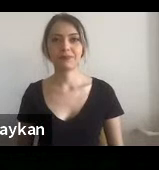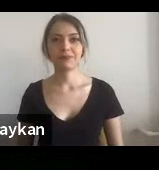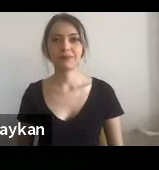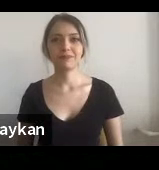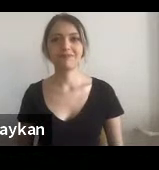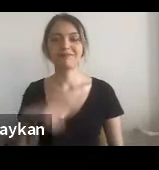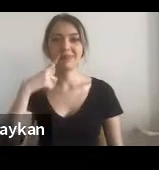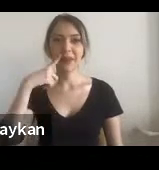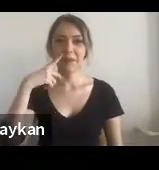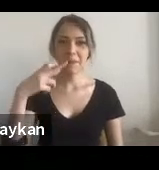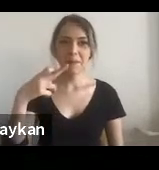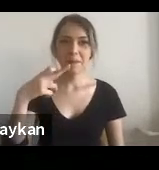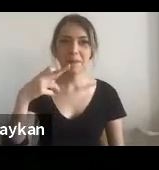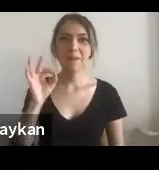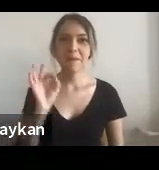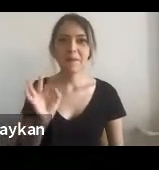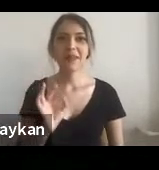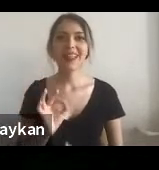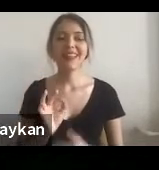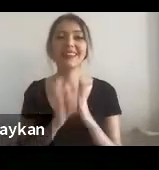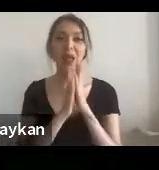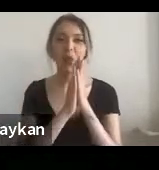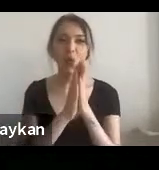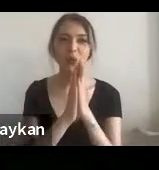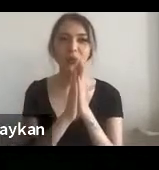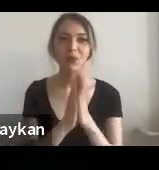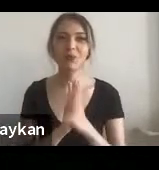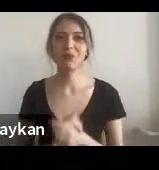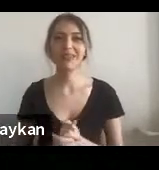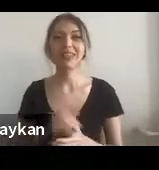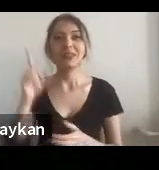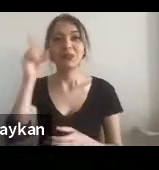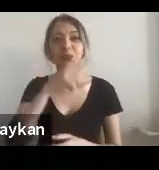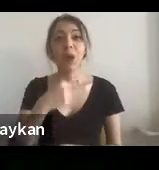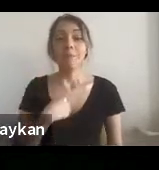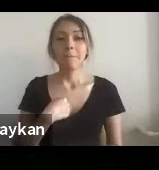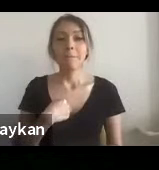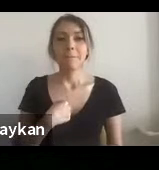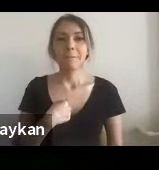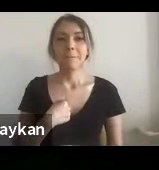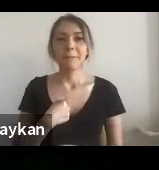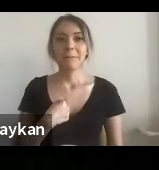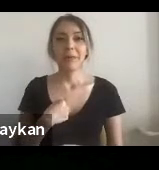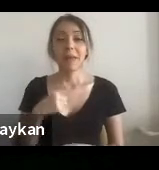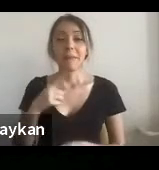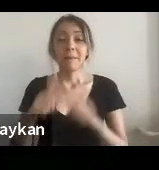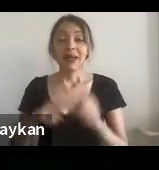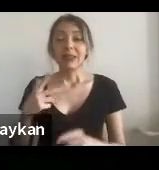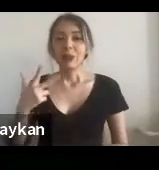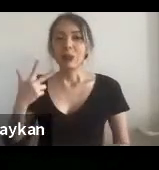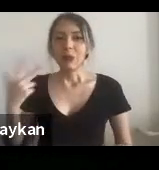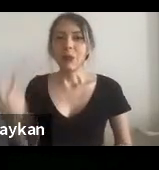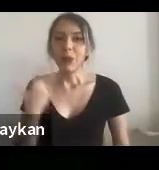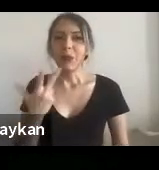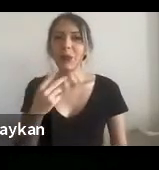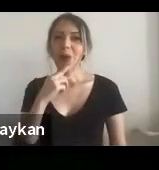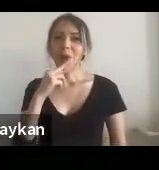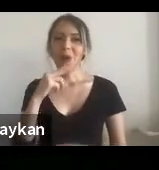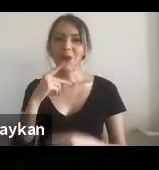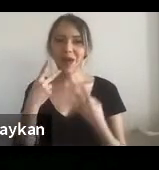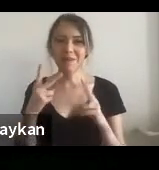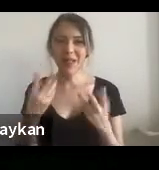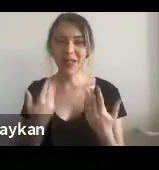Pelin Hanım'dan hemen başta özür dileyim. Çünkü ben de ne yazık ki gazı aldıktan sonra durdurulması